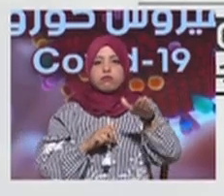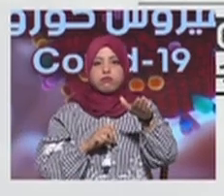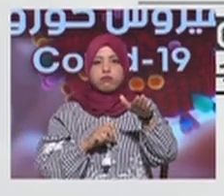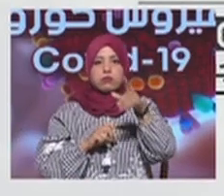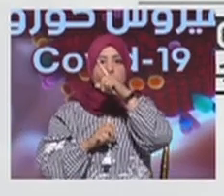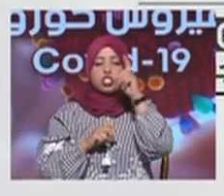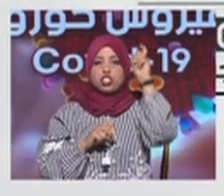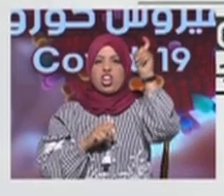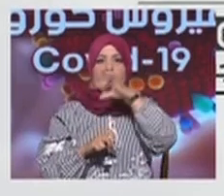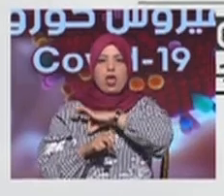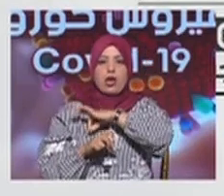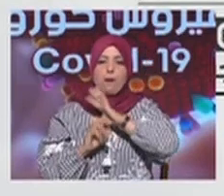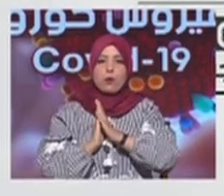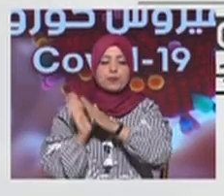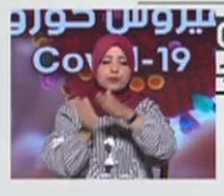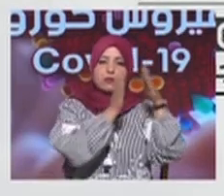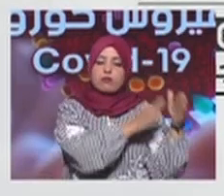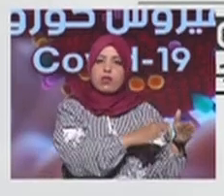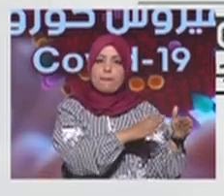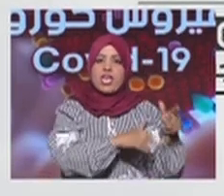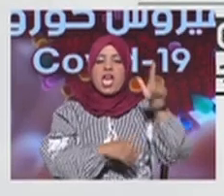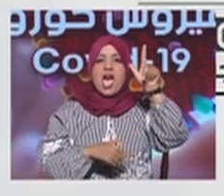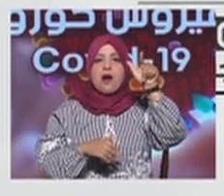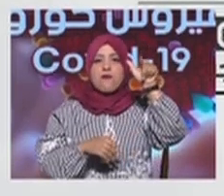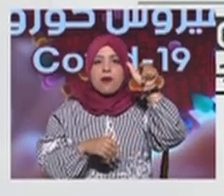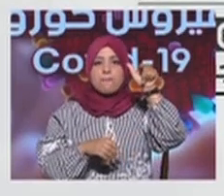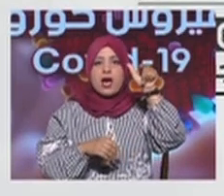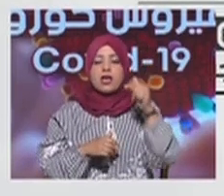وبالنسبة لحالات الشفاء